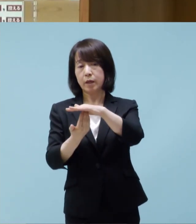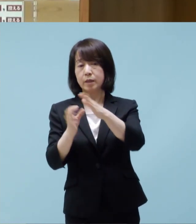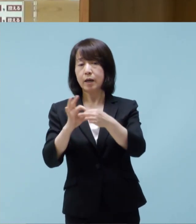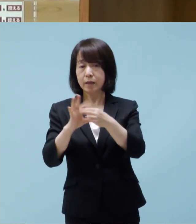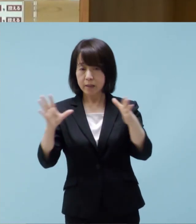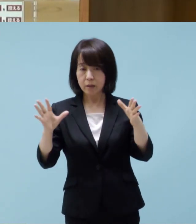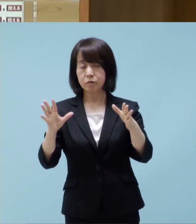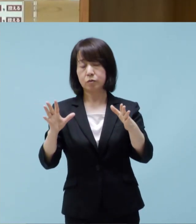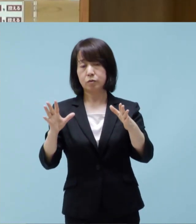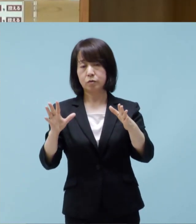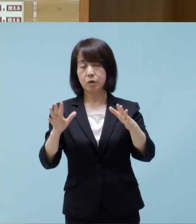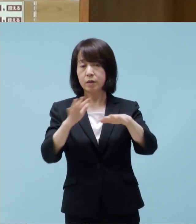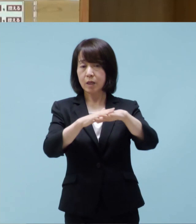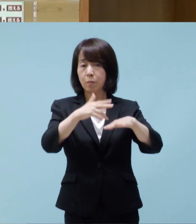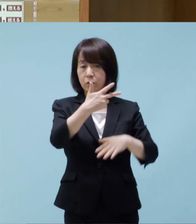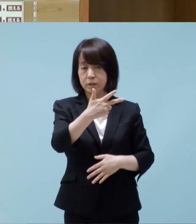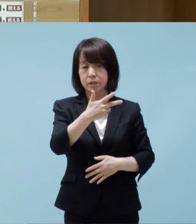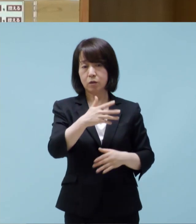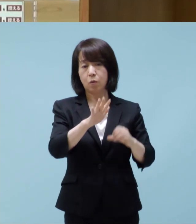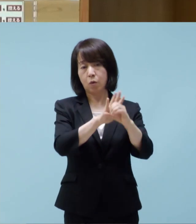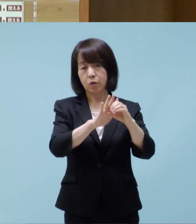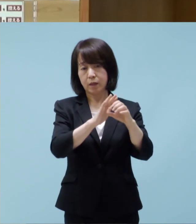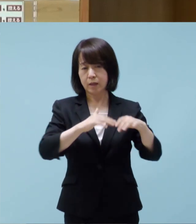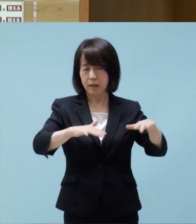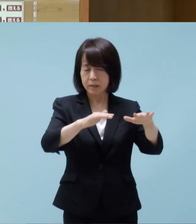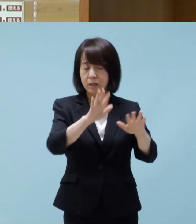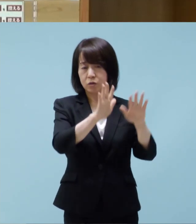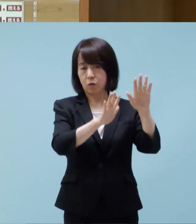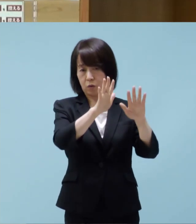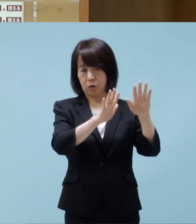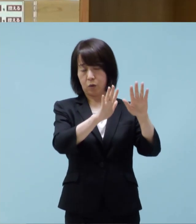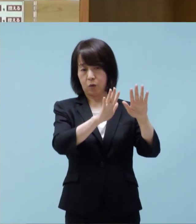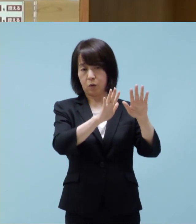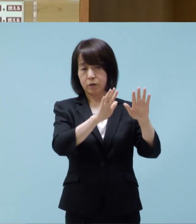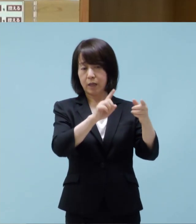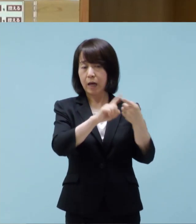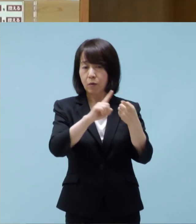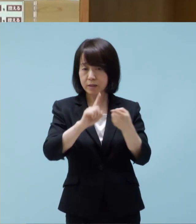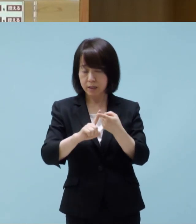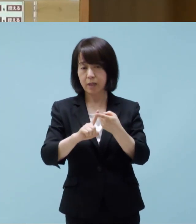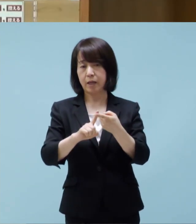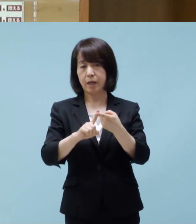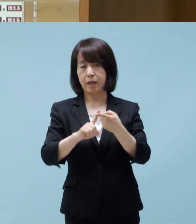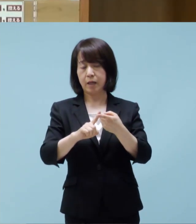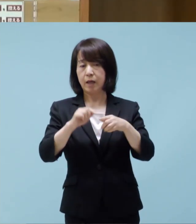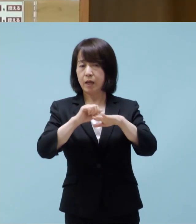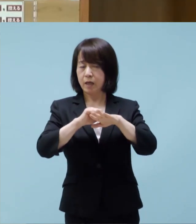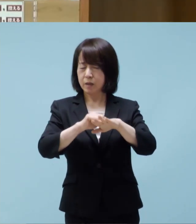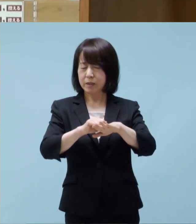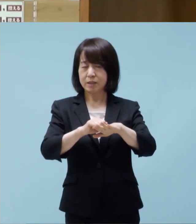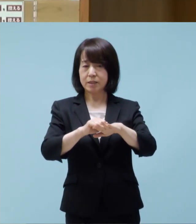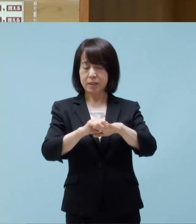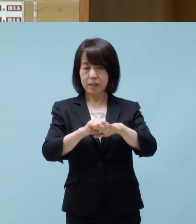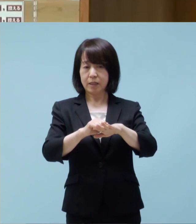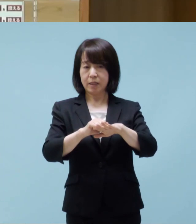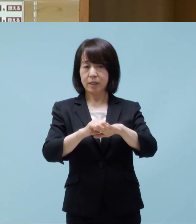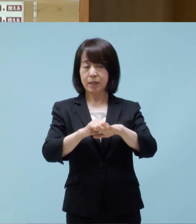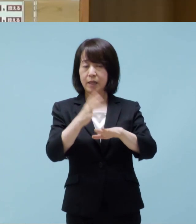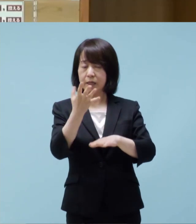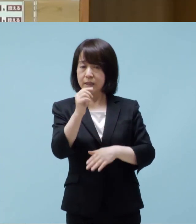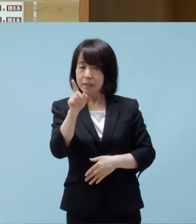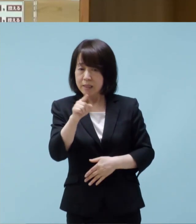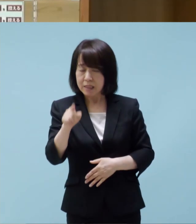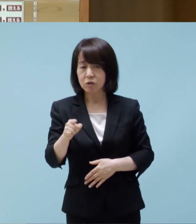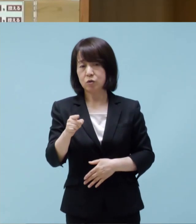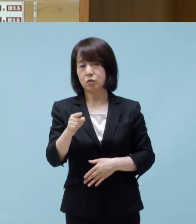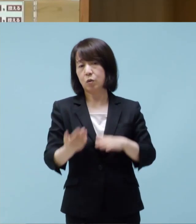市のコロナの感染状況に応じて、より厳格な観客の制限を行うことっていうことを要請され